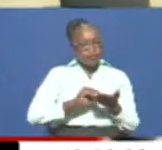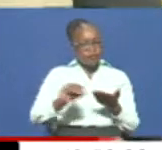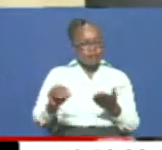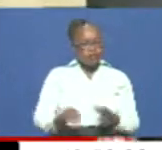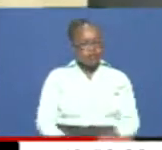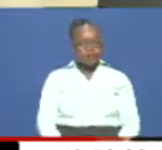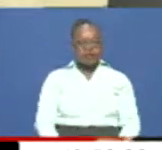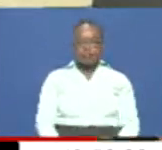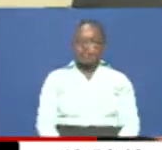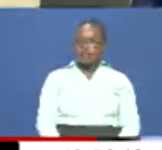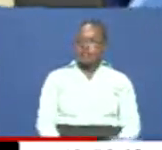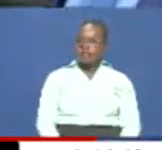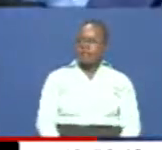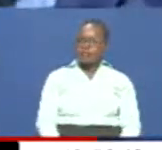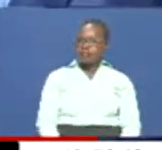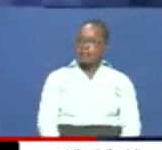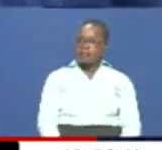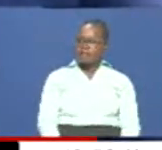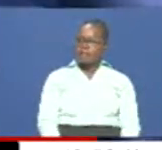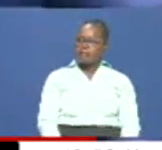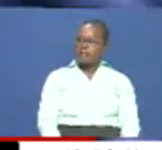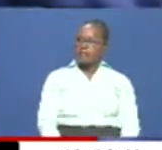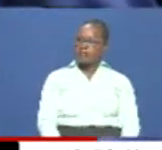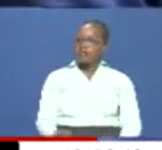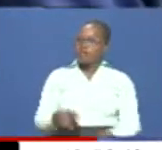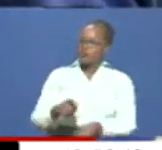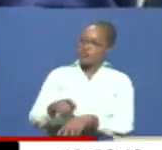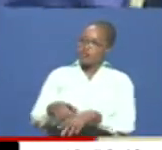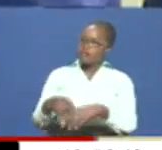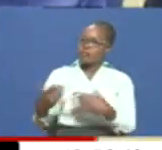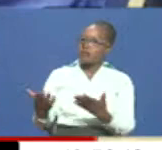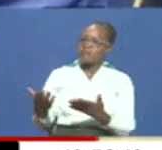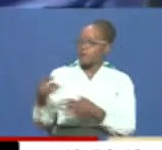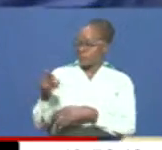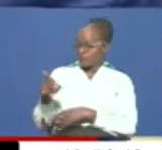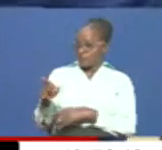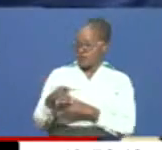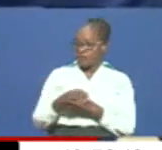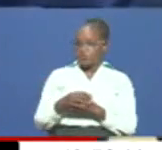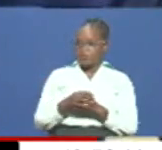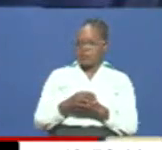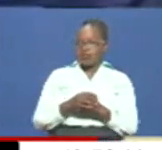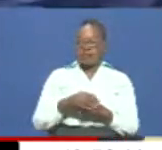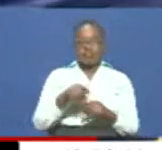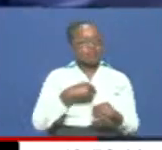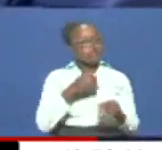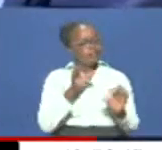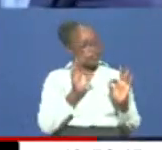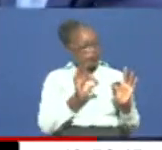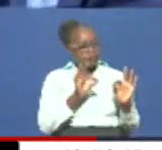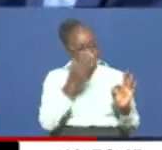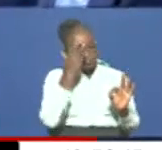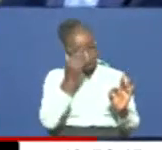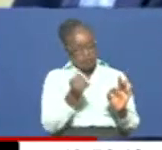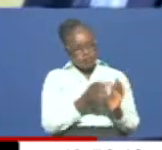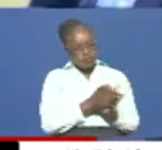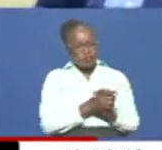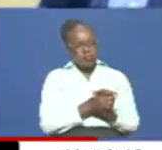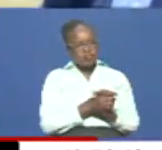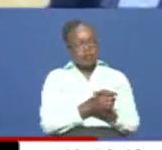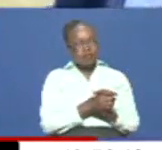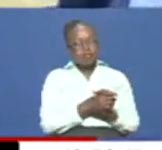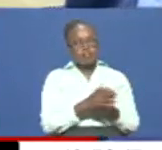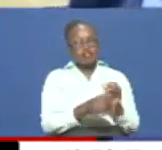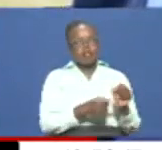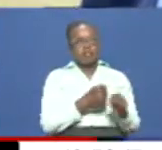And maybe tell us about the season. Imekuwaje? How has been the season for you? Season yangu imekuwa ni vyema sababu hii ni mwaka ilikuwa ya